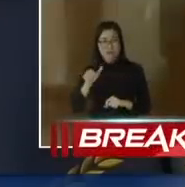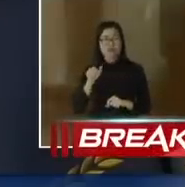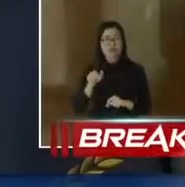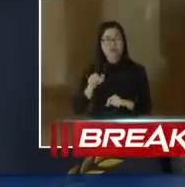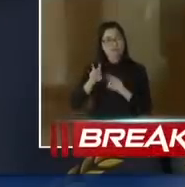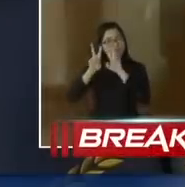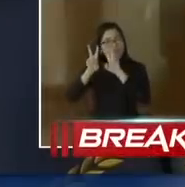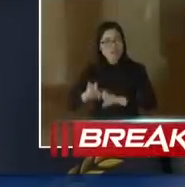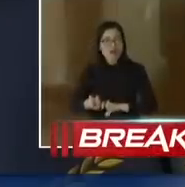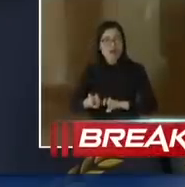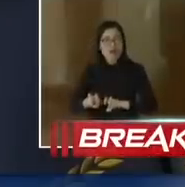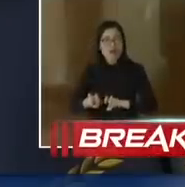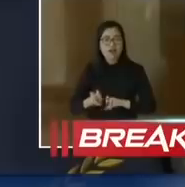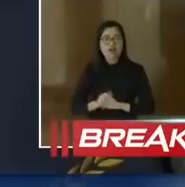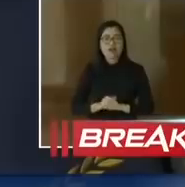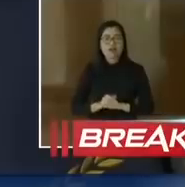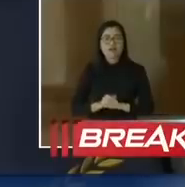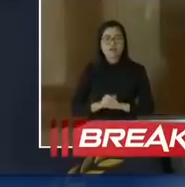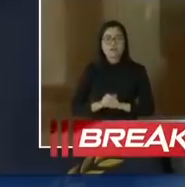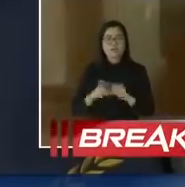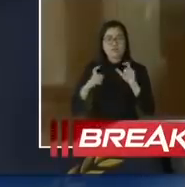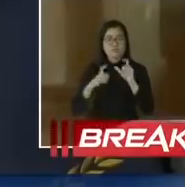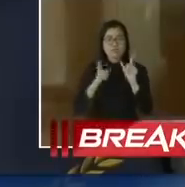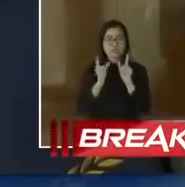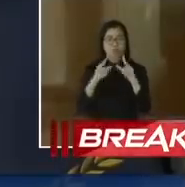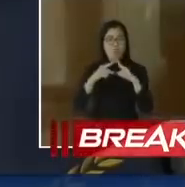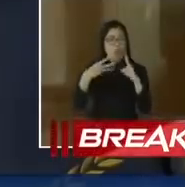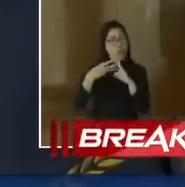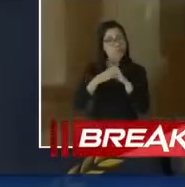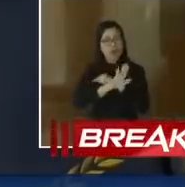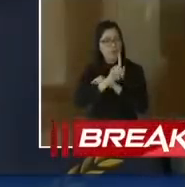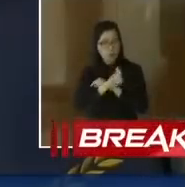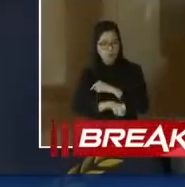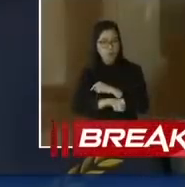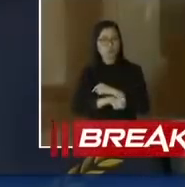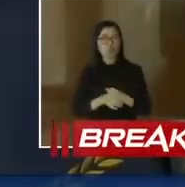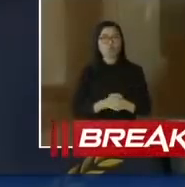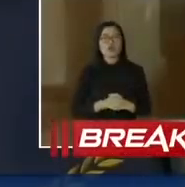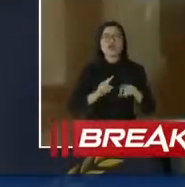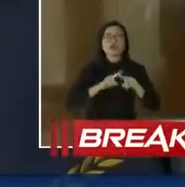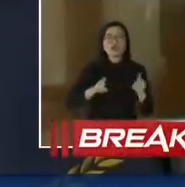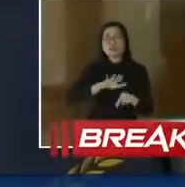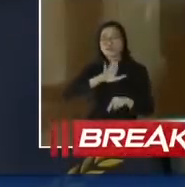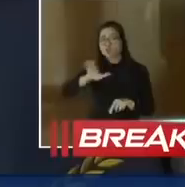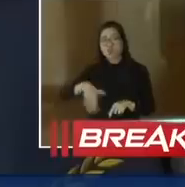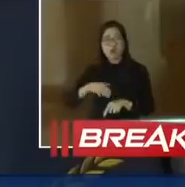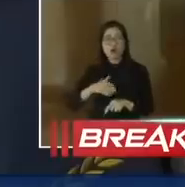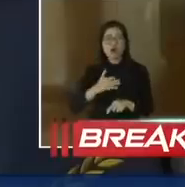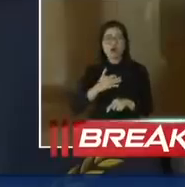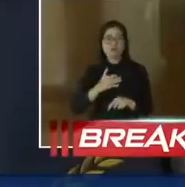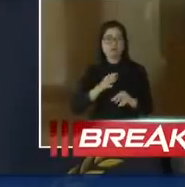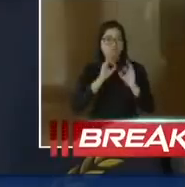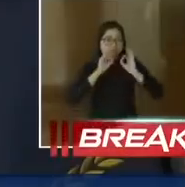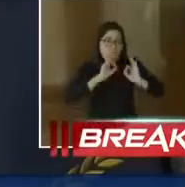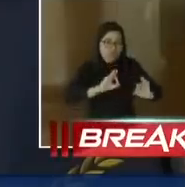memang tidak terlalu diindikasikan untuk pemeriksaan swab karena memang kontaknya tidak signifikan, tetapi seluruhnya akan kita